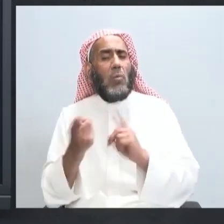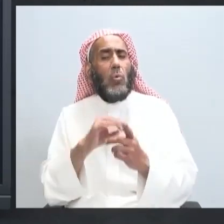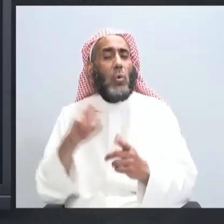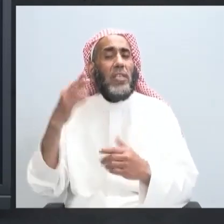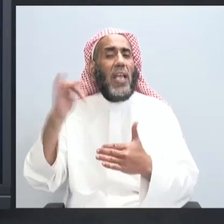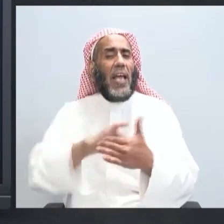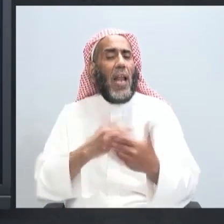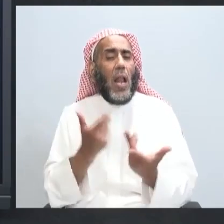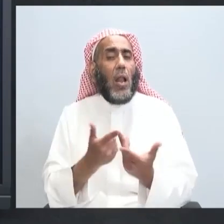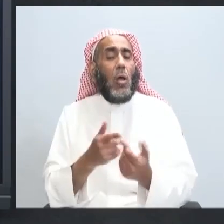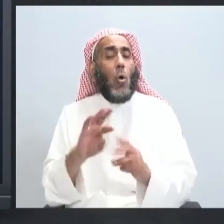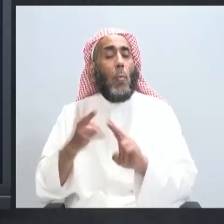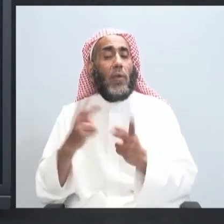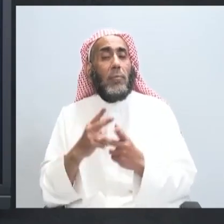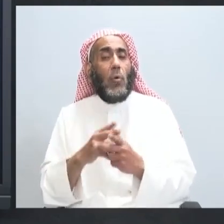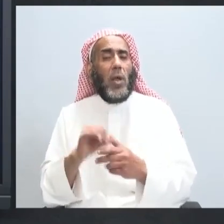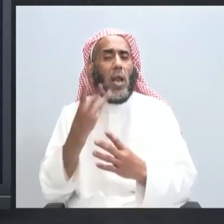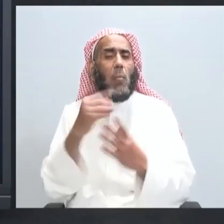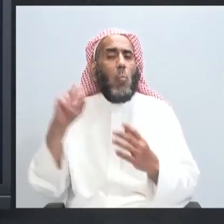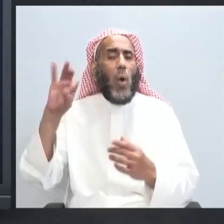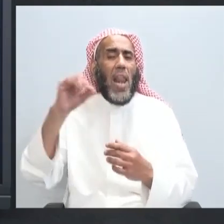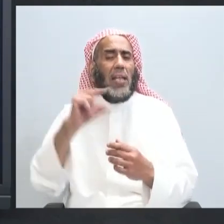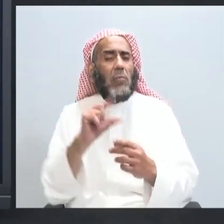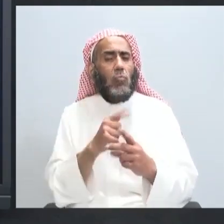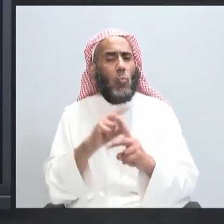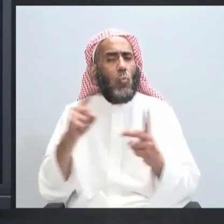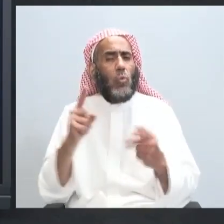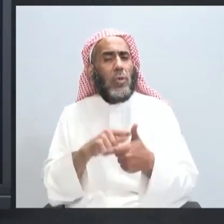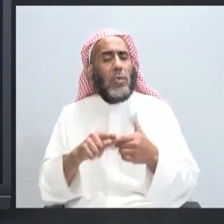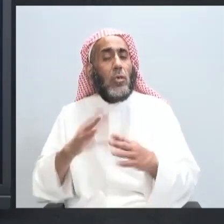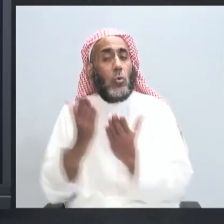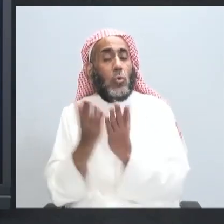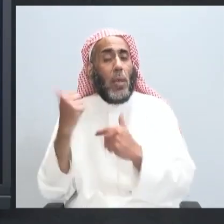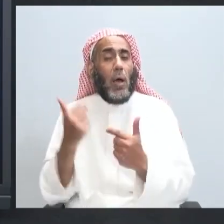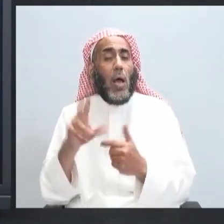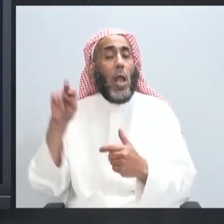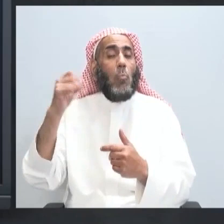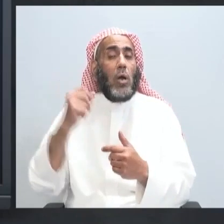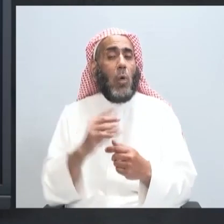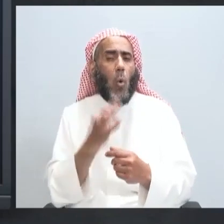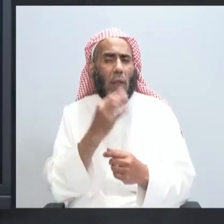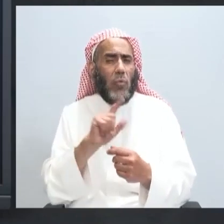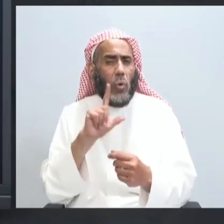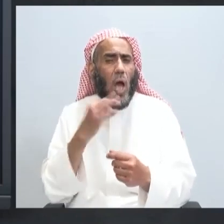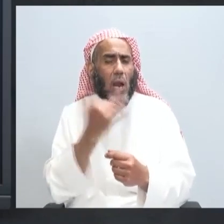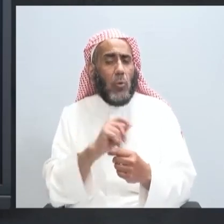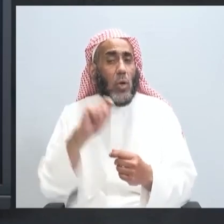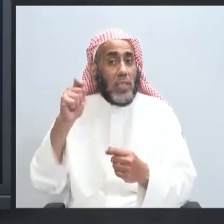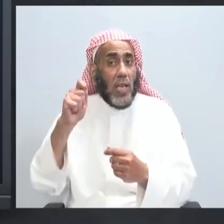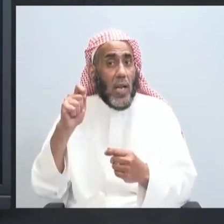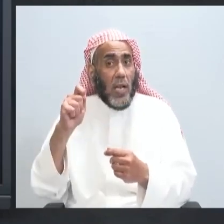المعرب والدخيل وما الفرق بينه وبين المولد كما عرفنا ايضا في الدروس السابقه فمعرب هل هو لفظ عربي